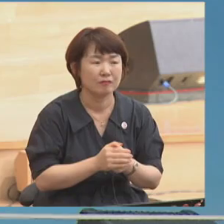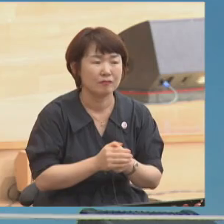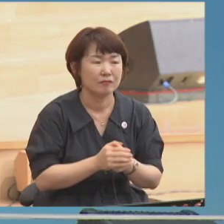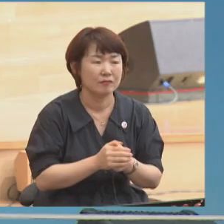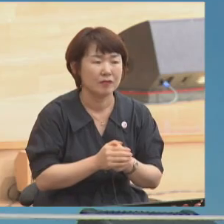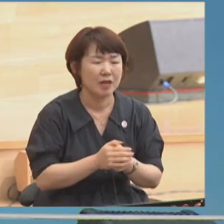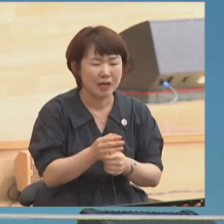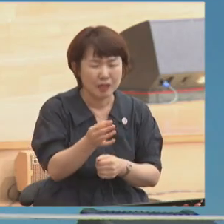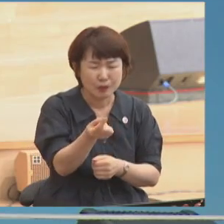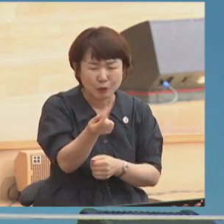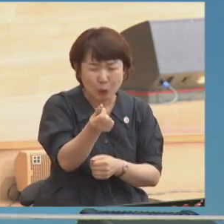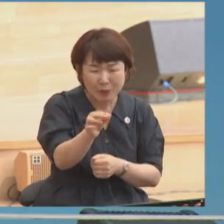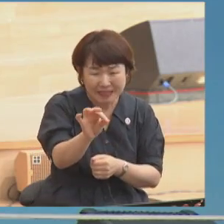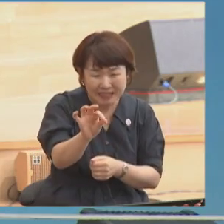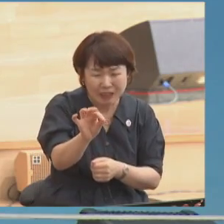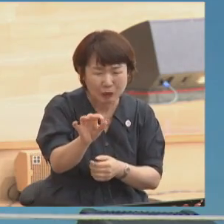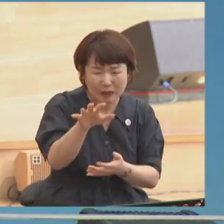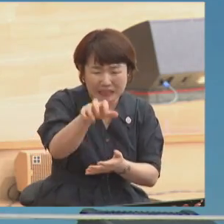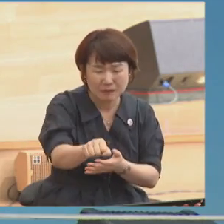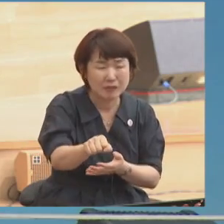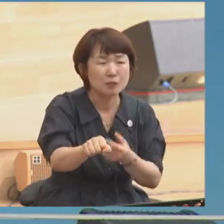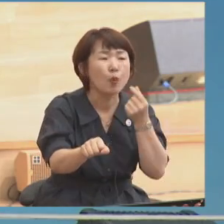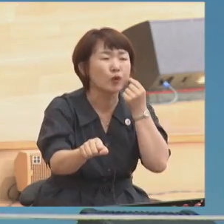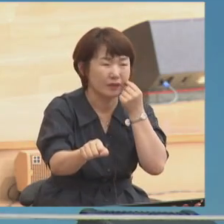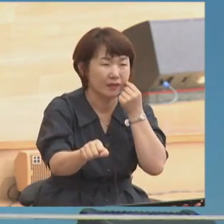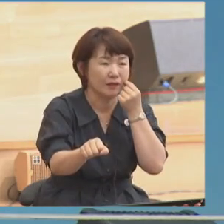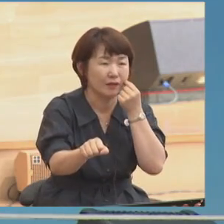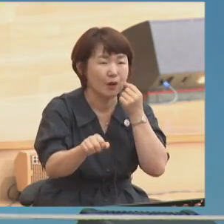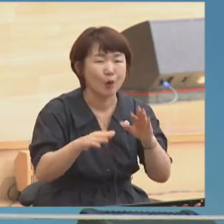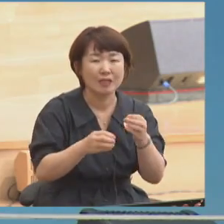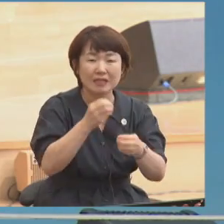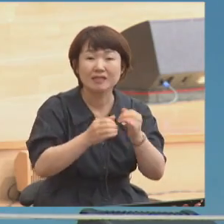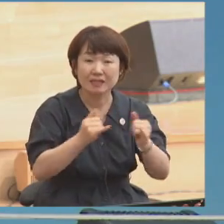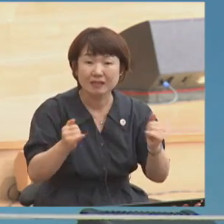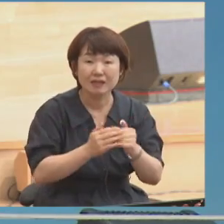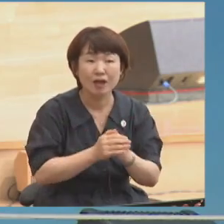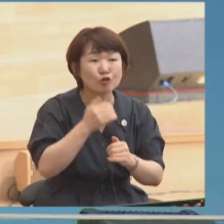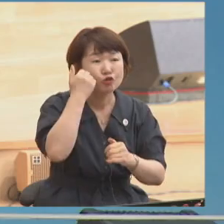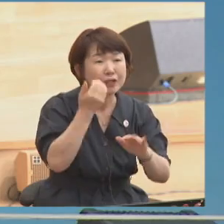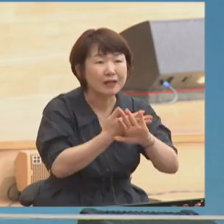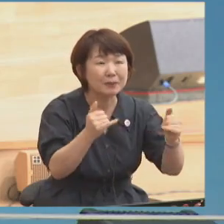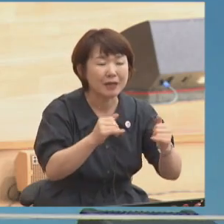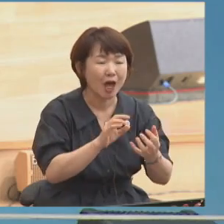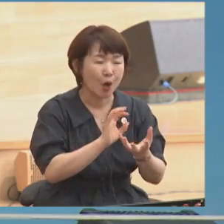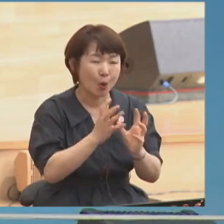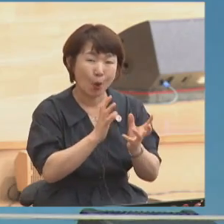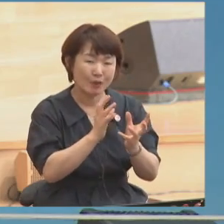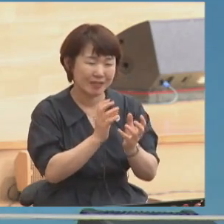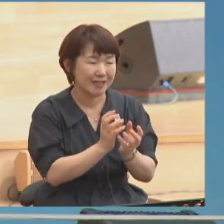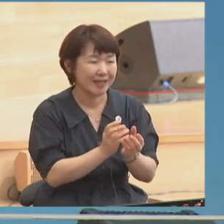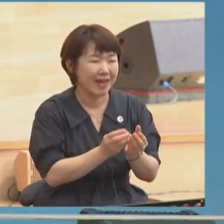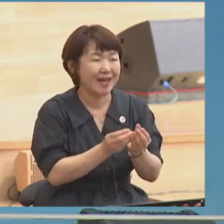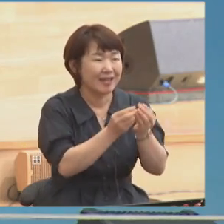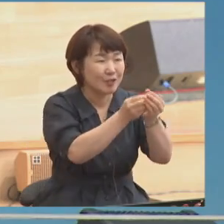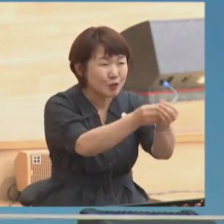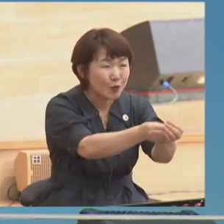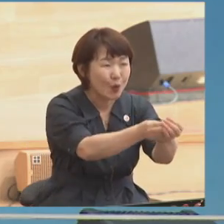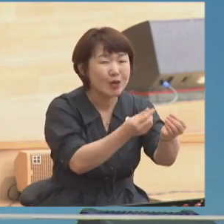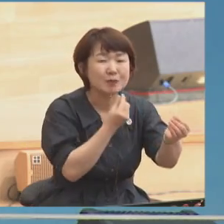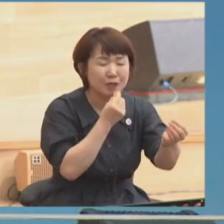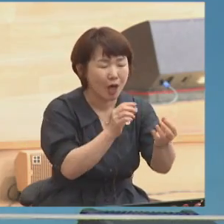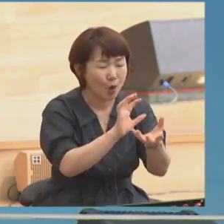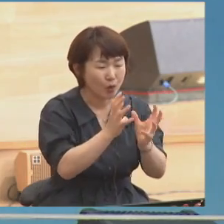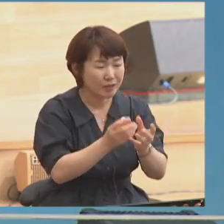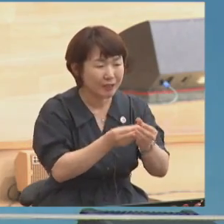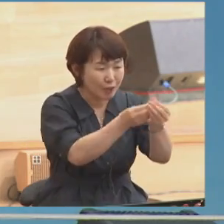티끌같이 작은 것도 집을 수가 없어요. 시인은 누군가에게 꽃을 달아주고 싶다, 그렇게 말했습니다. 아니, 꽃을 달아주는 건